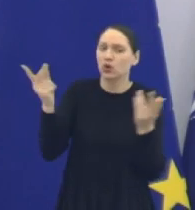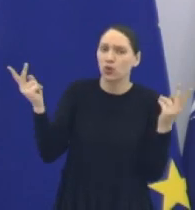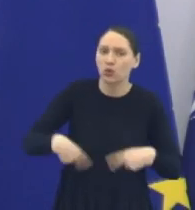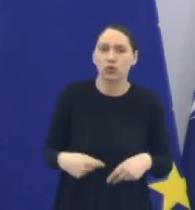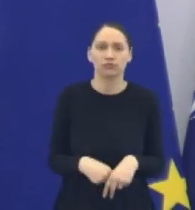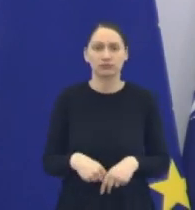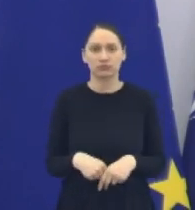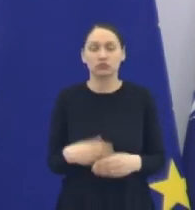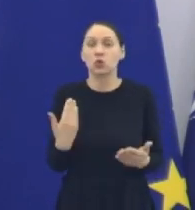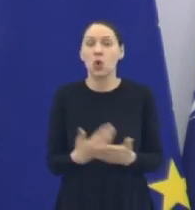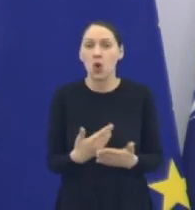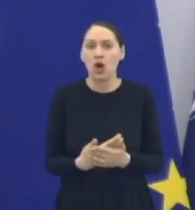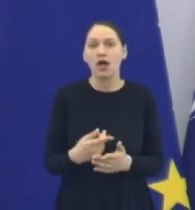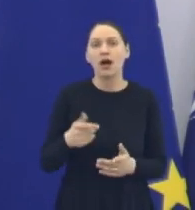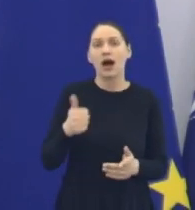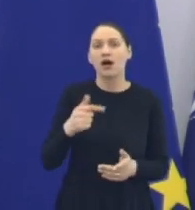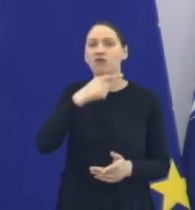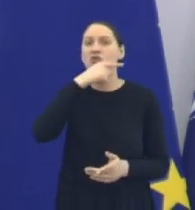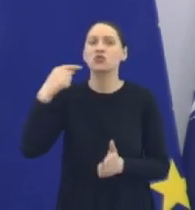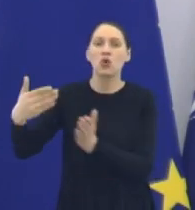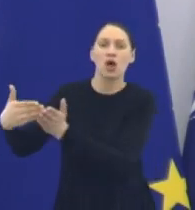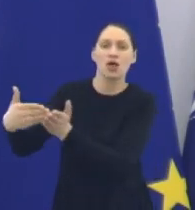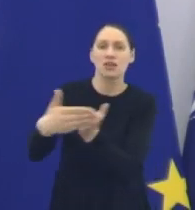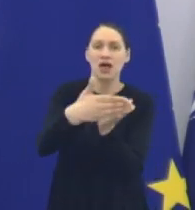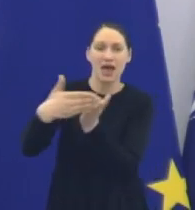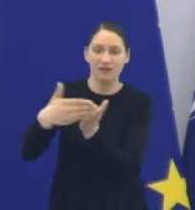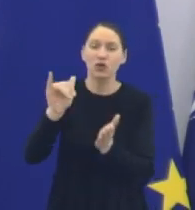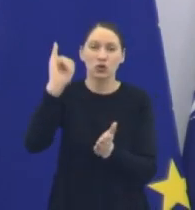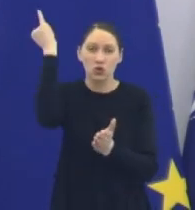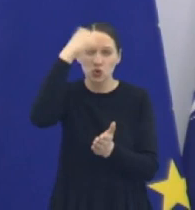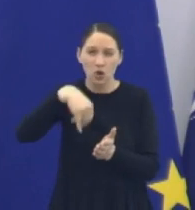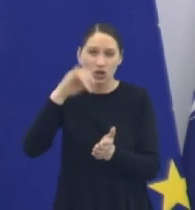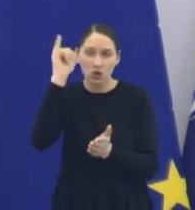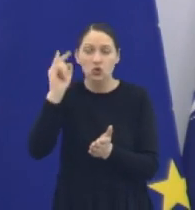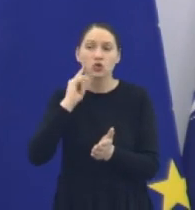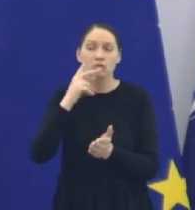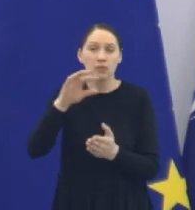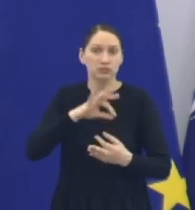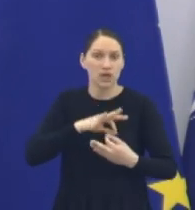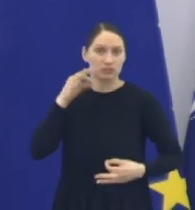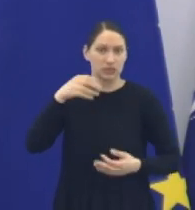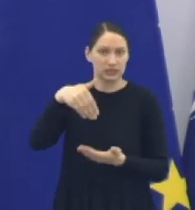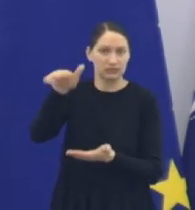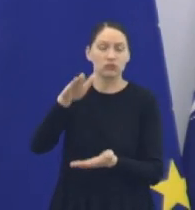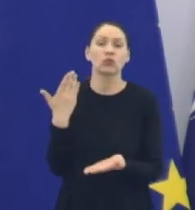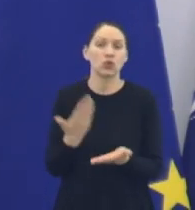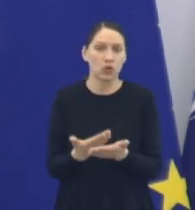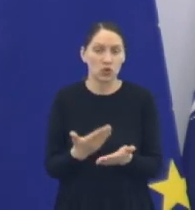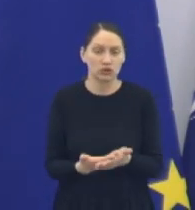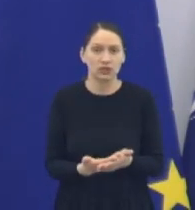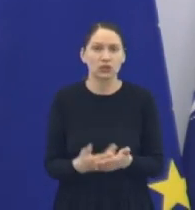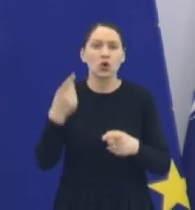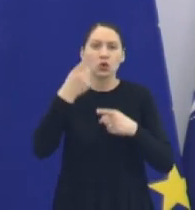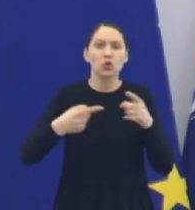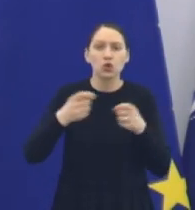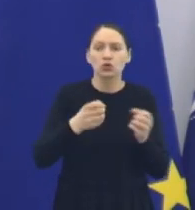pat ir siekiant atbaidyti Rusijos laivus Juodojoje jūroje, nes viena iš grūdų eksporto problemų yra tai,